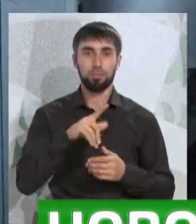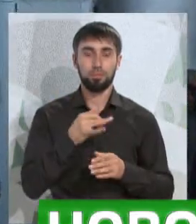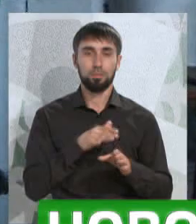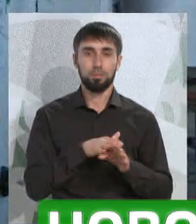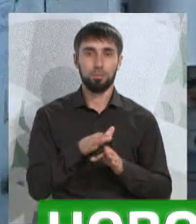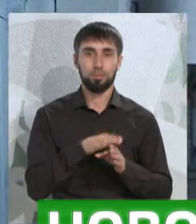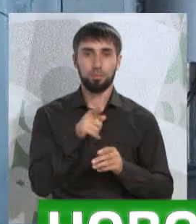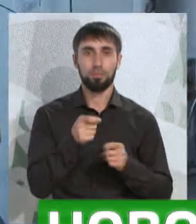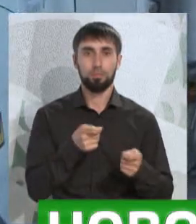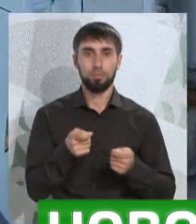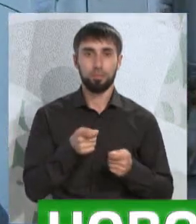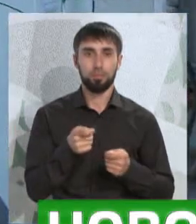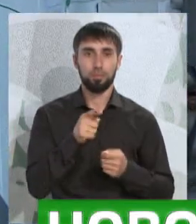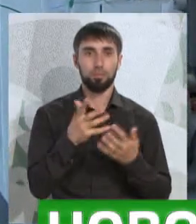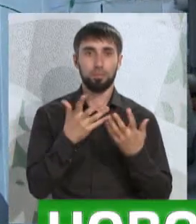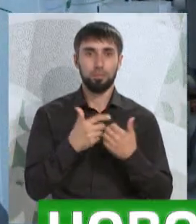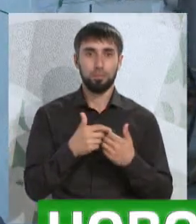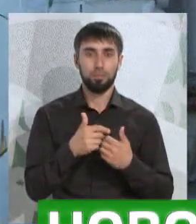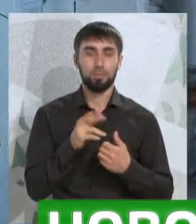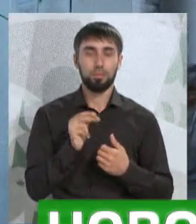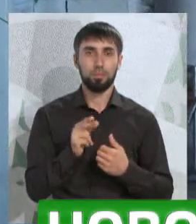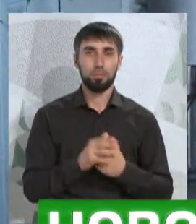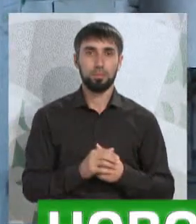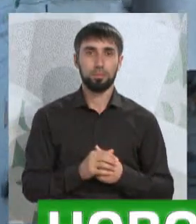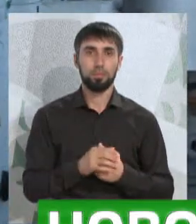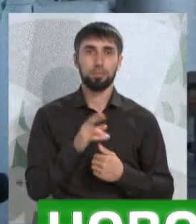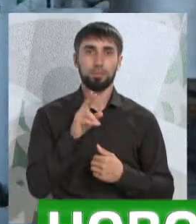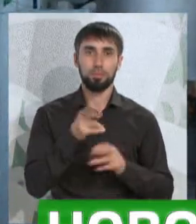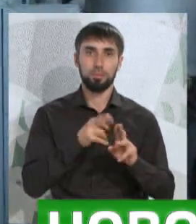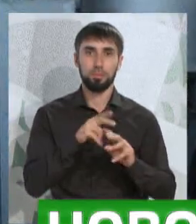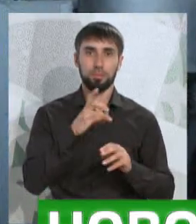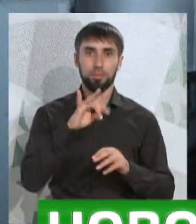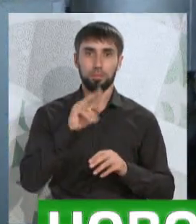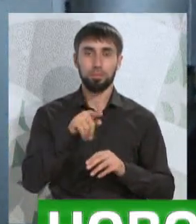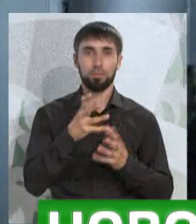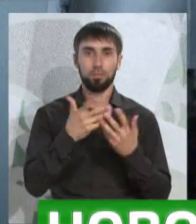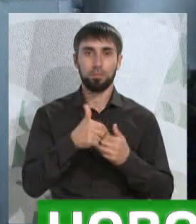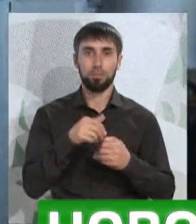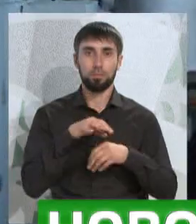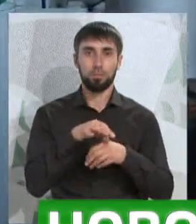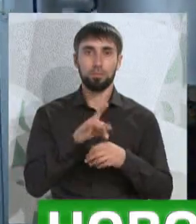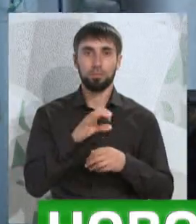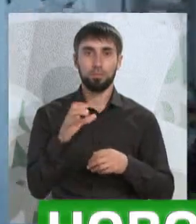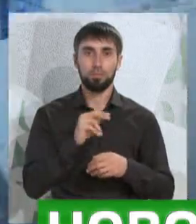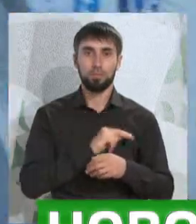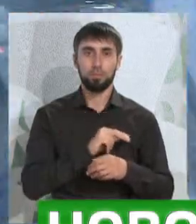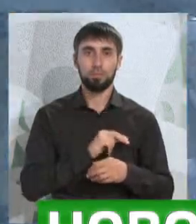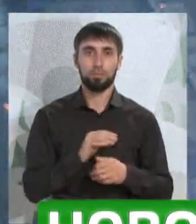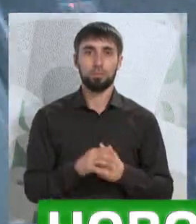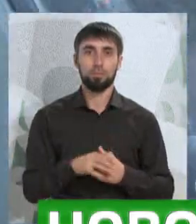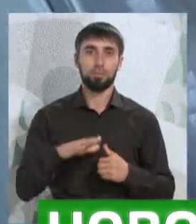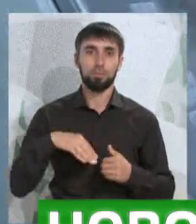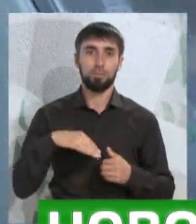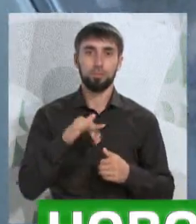Здесь вибрируем. Это уже автоматически, как настраиваем, и автоматически идет процесс работы. Потом